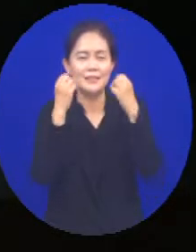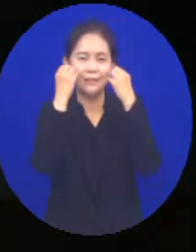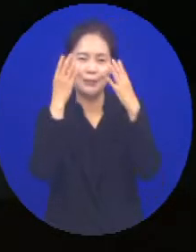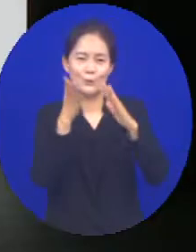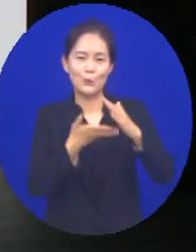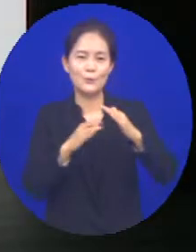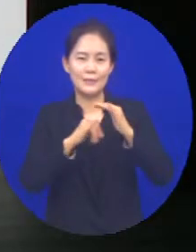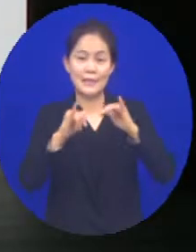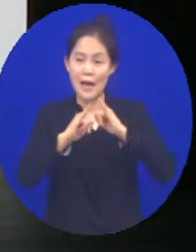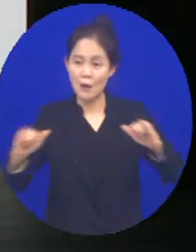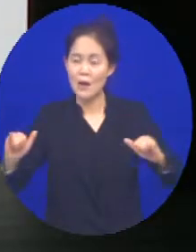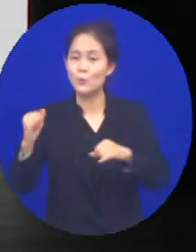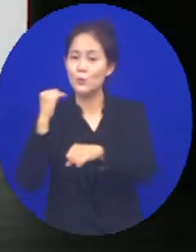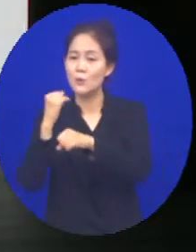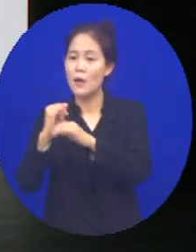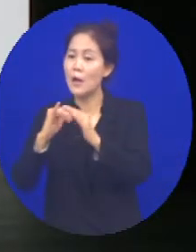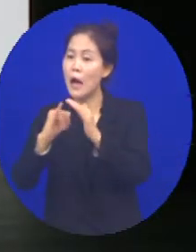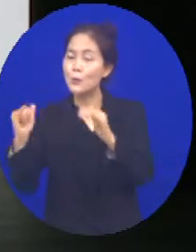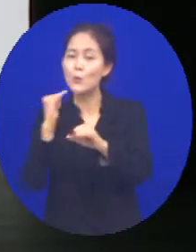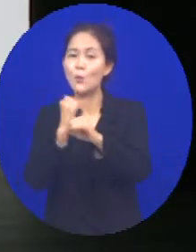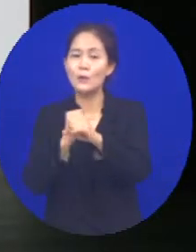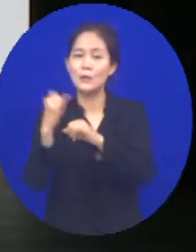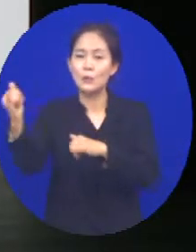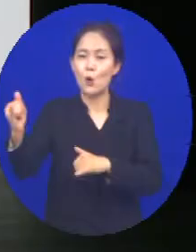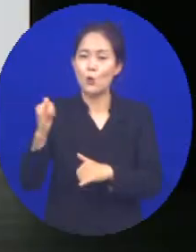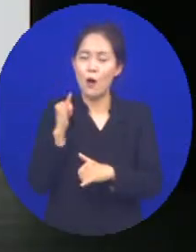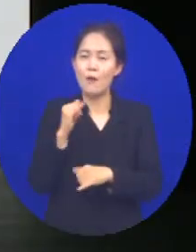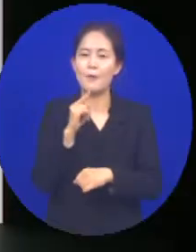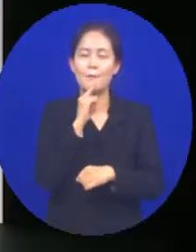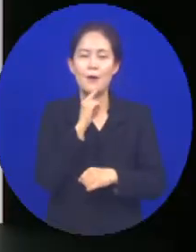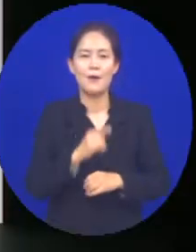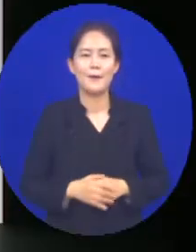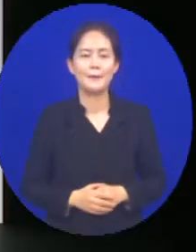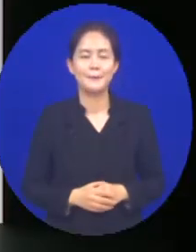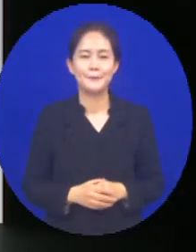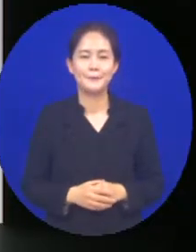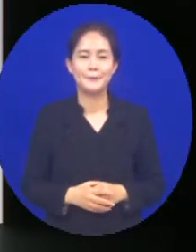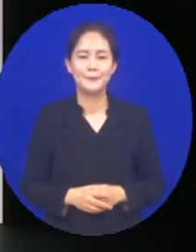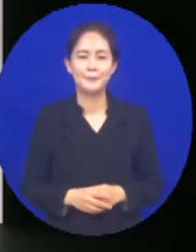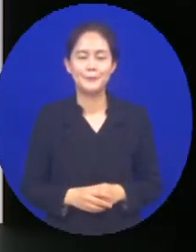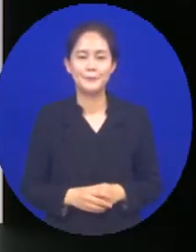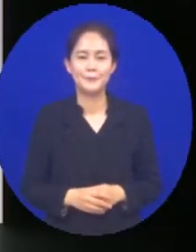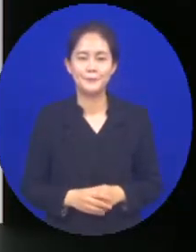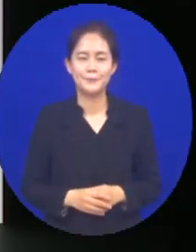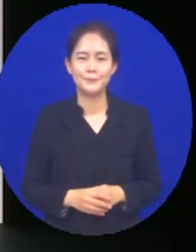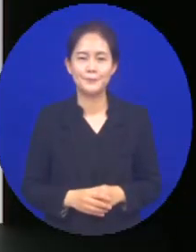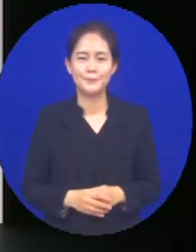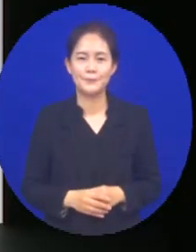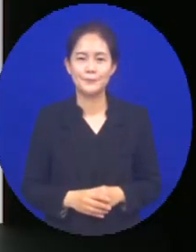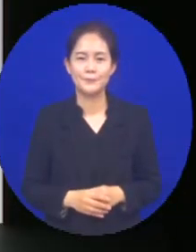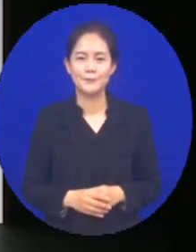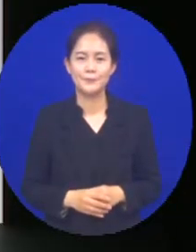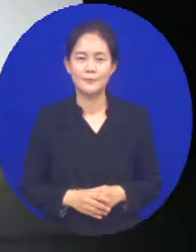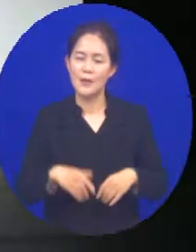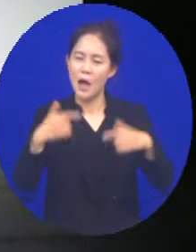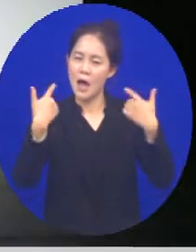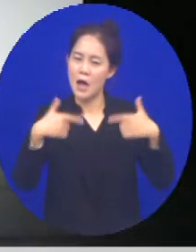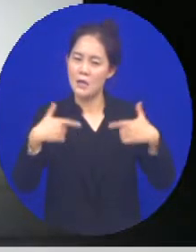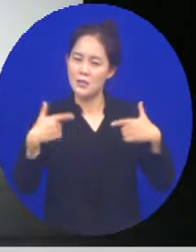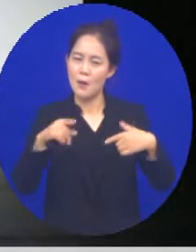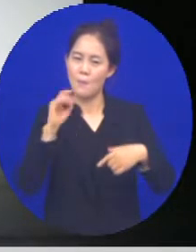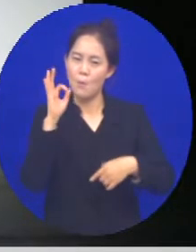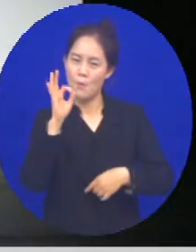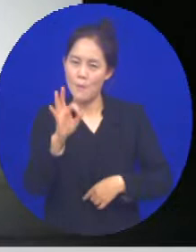공직자가 조 깜짝 전화 연결은 공직자로서 마음자세를 간다는 기회가 되었습니다 1